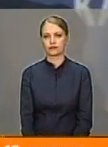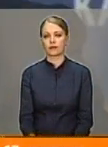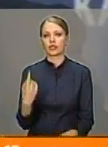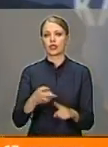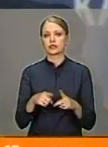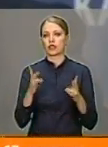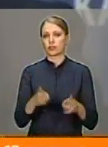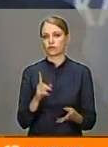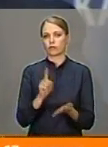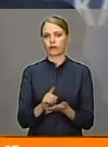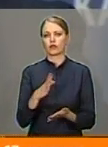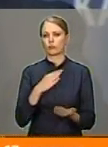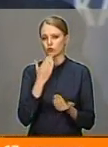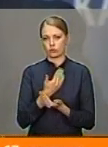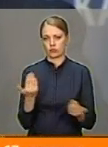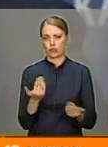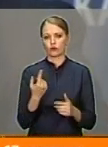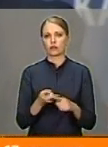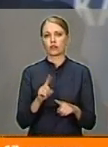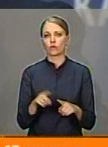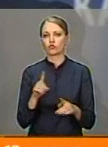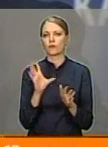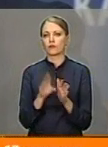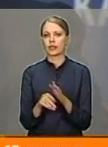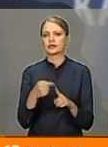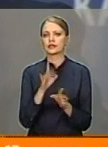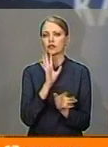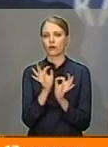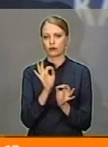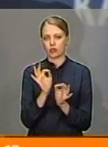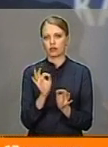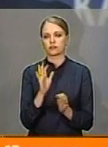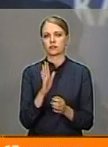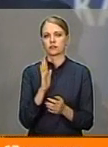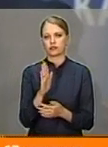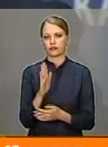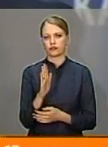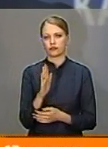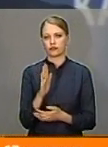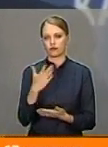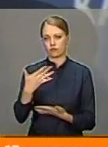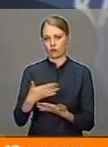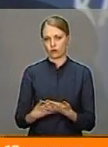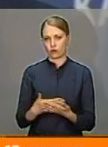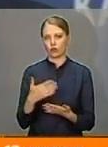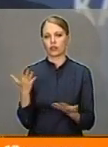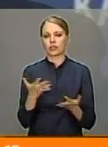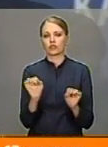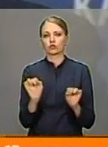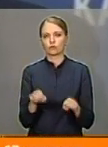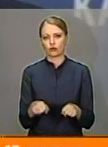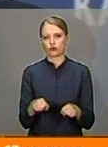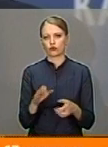Ця катастрофа повинна бути останній для того, щоб внести ті рекомендації в протоколи ІКАО, які